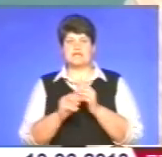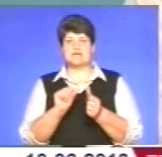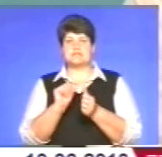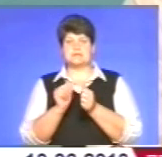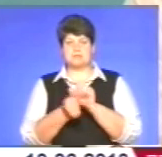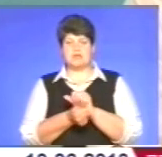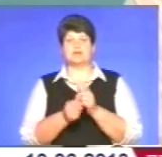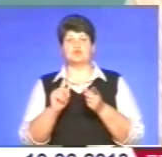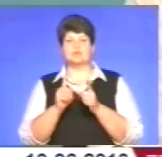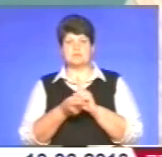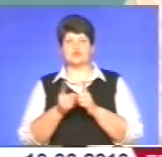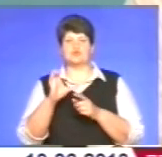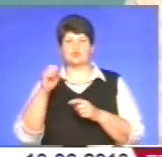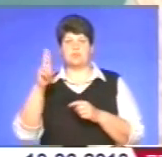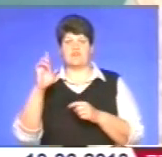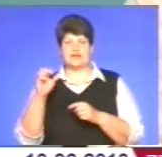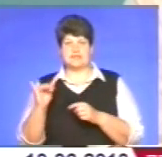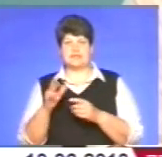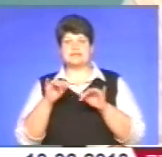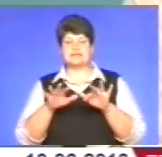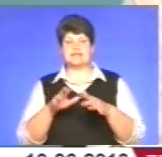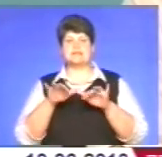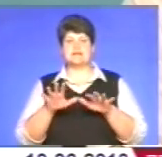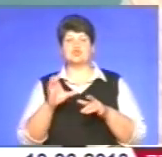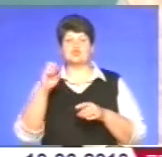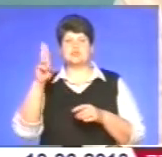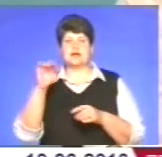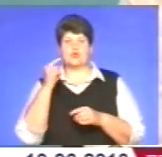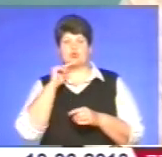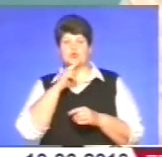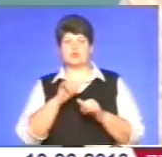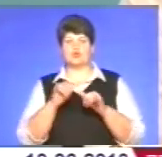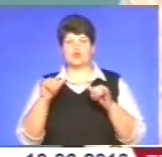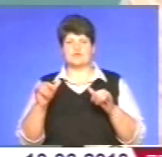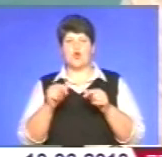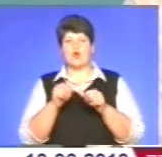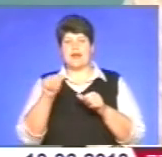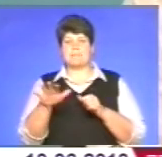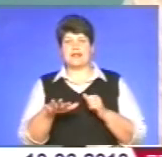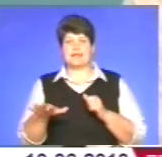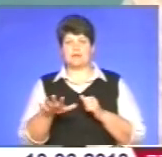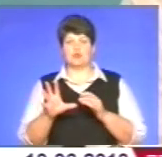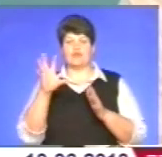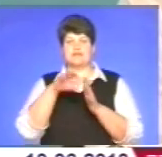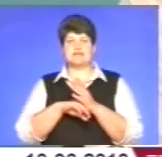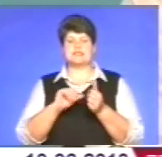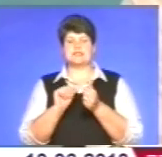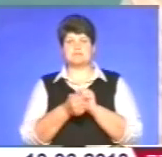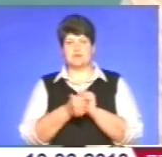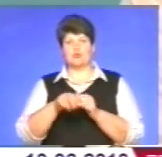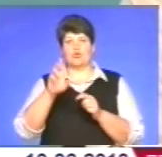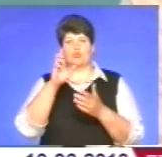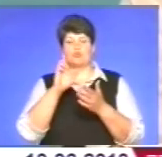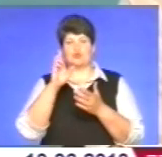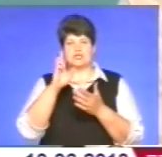кодексу України щодо субвенції на здійснення заходів щодо соціально-економічного розвитку окремих територій. Про внесення змін до бюджетного кодексу України